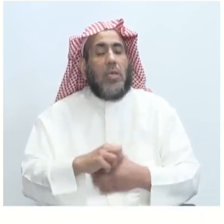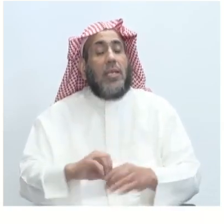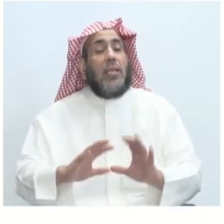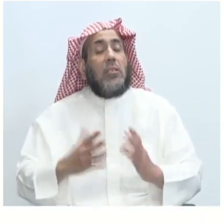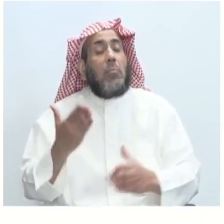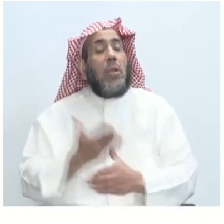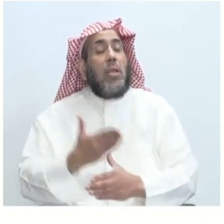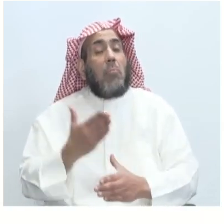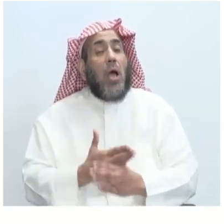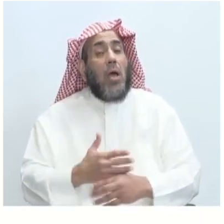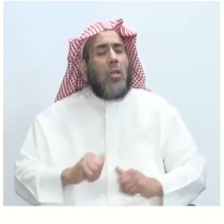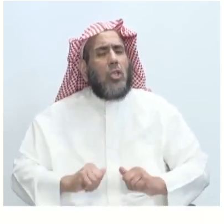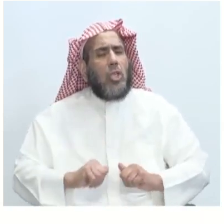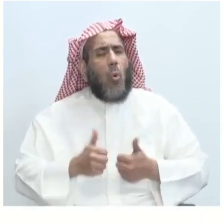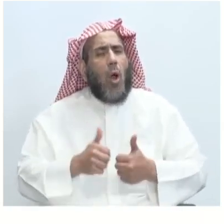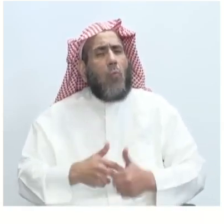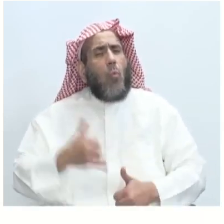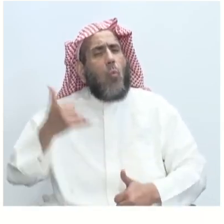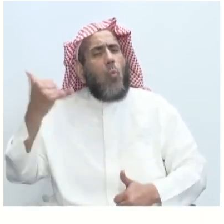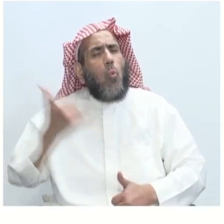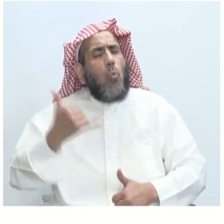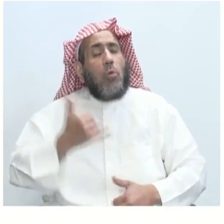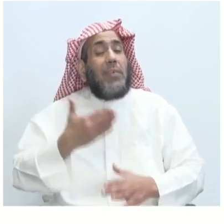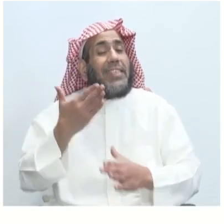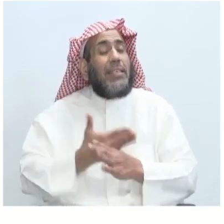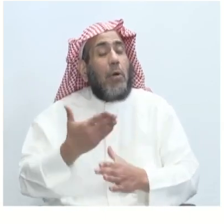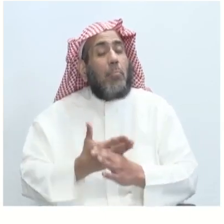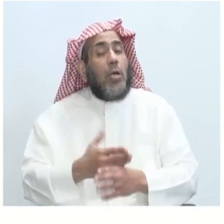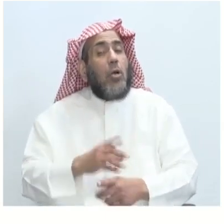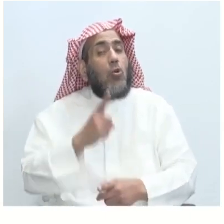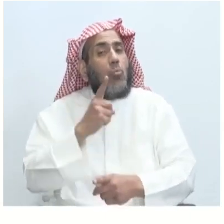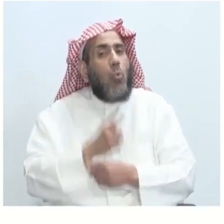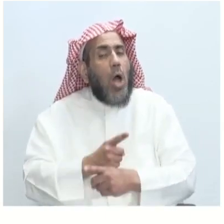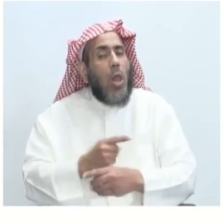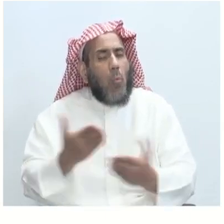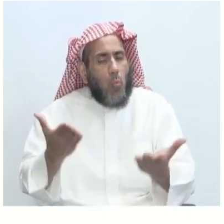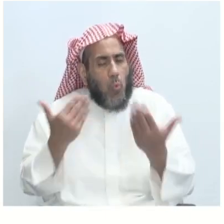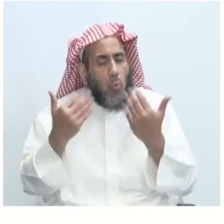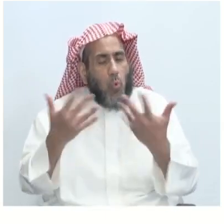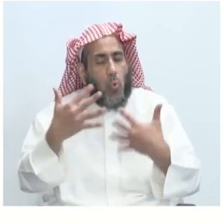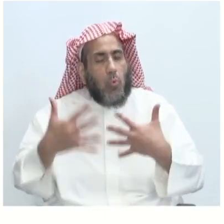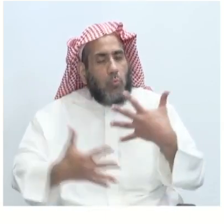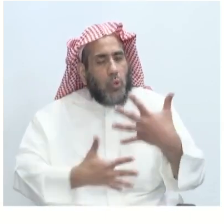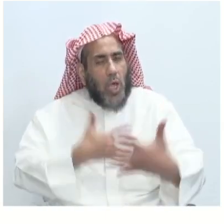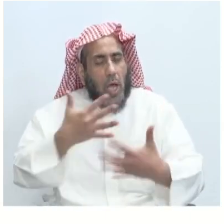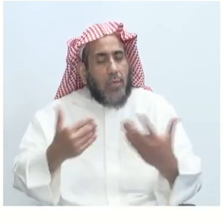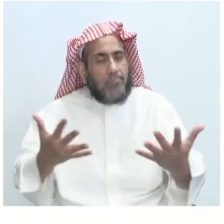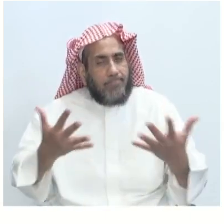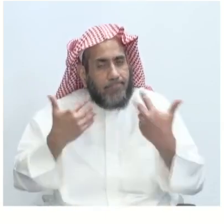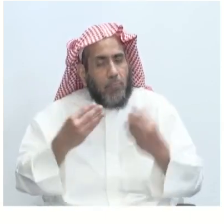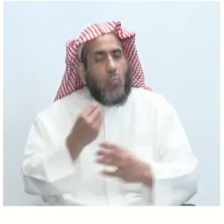الدوافه تعد مهمه نريد ان الجميع يشارك ابنائي وبنات